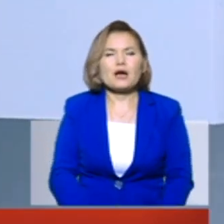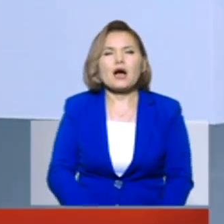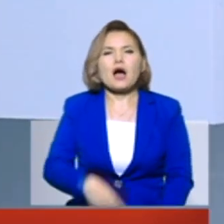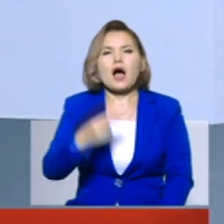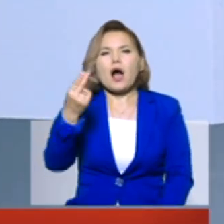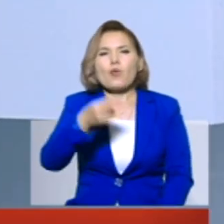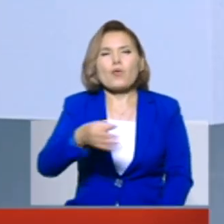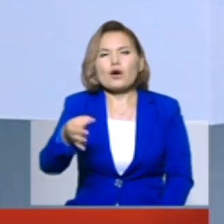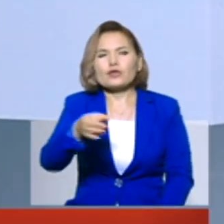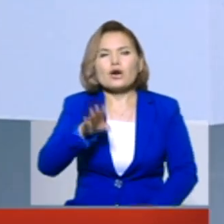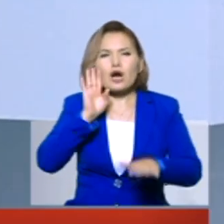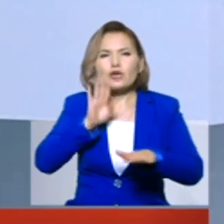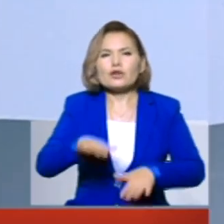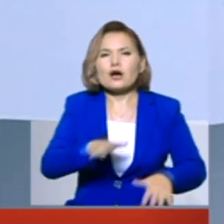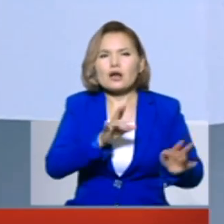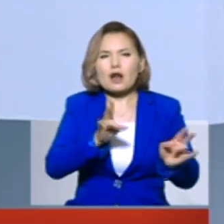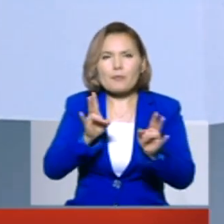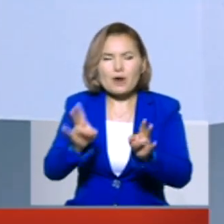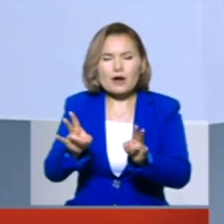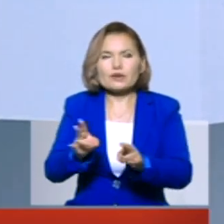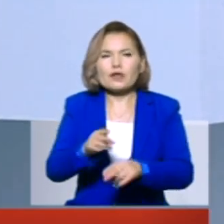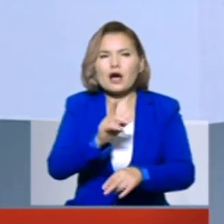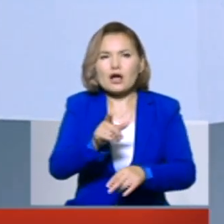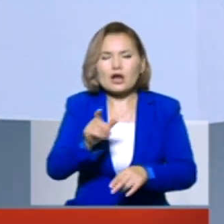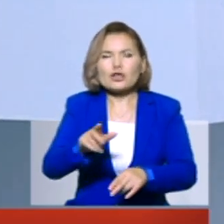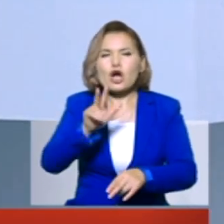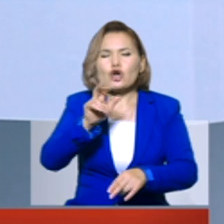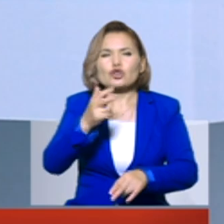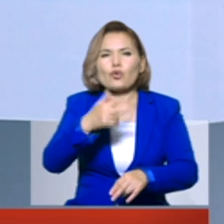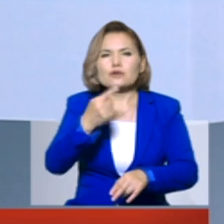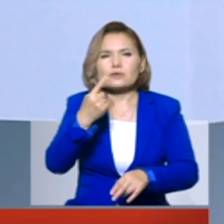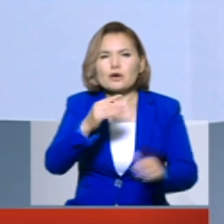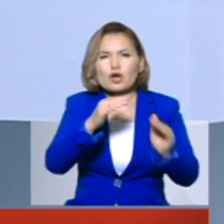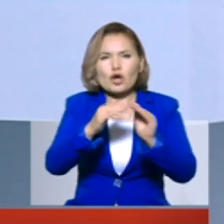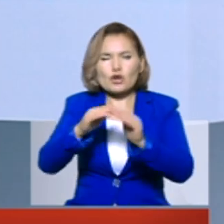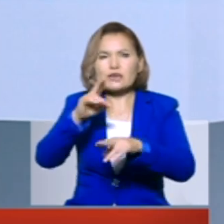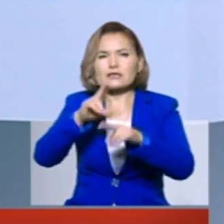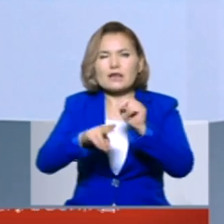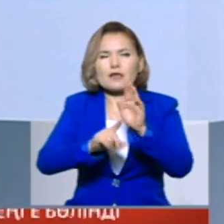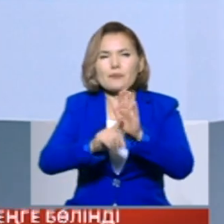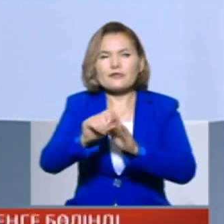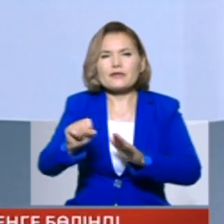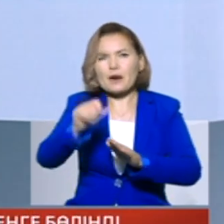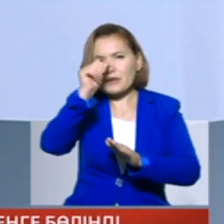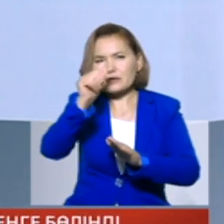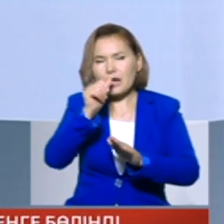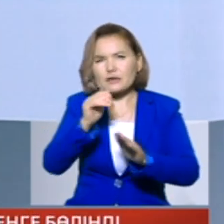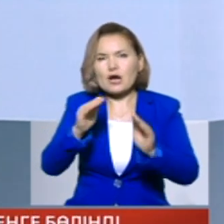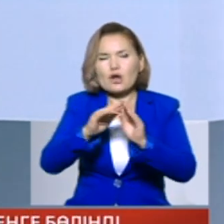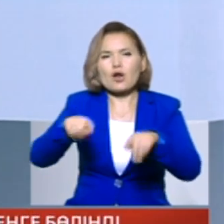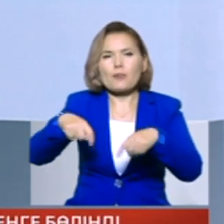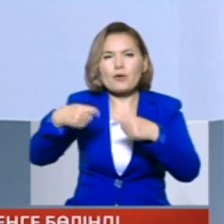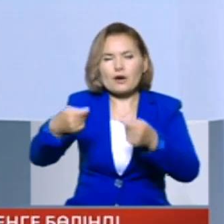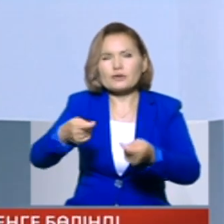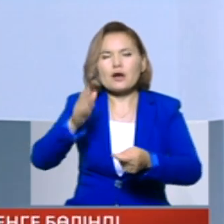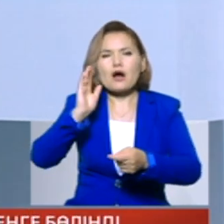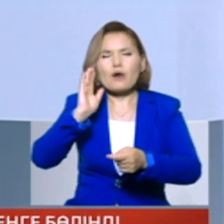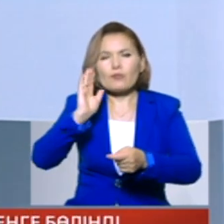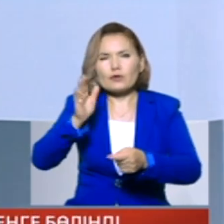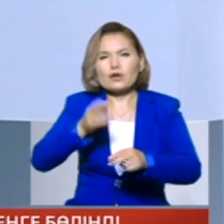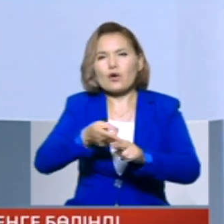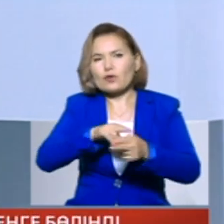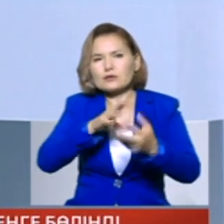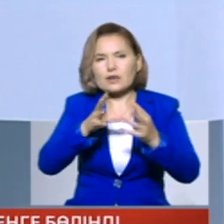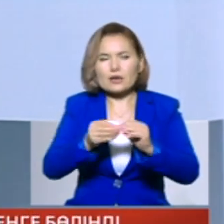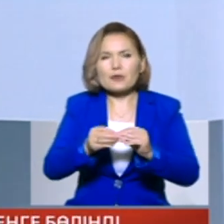Ақмола облысында тасқыннан зардап шеккендерге 331 үй салынып жатыр. Алды тамызда беріледі. Жылдың аяғына дейін толықтай аяқтауда